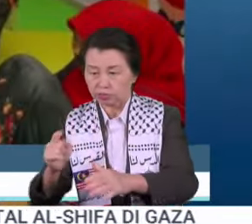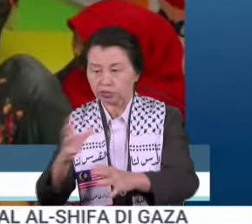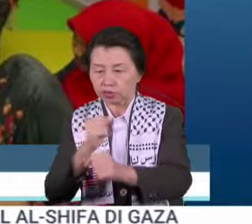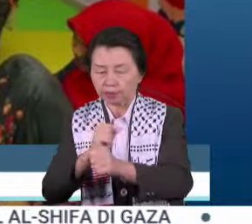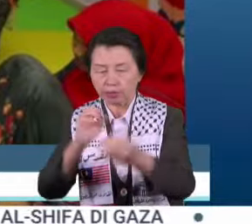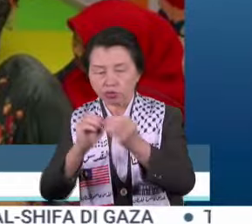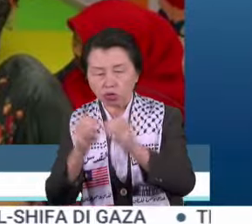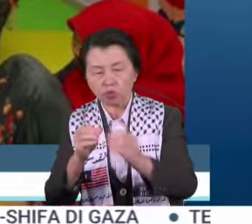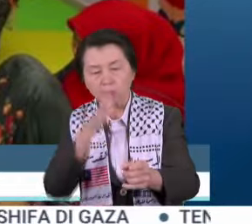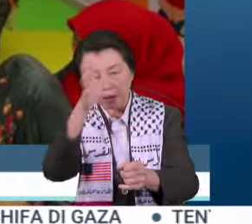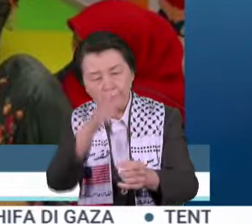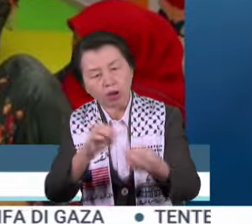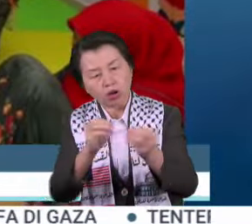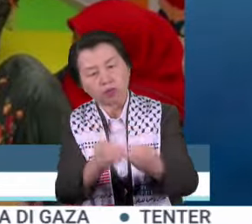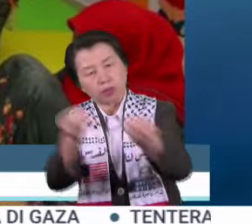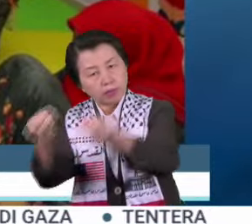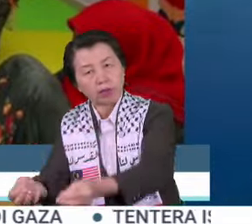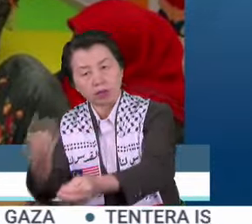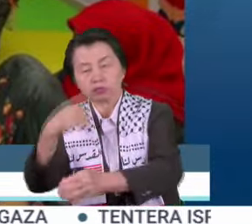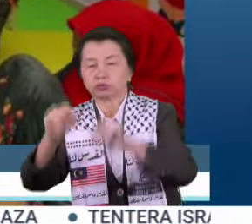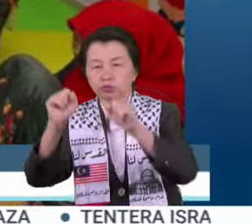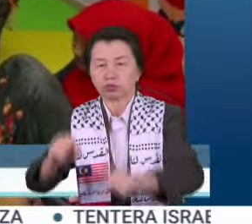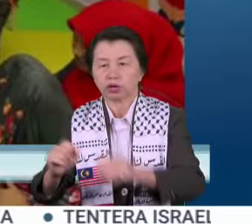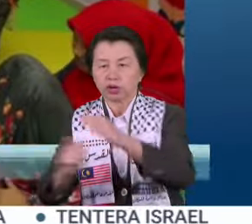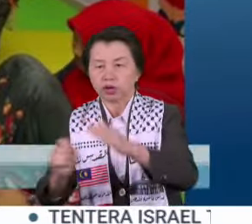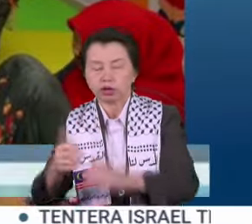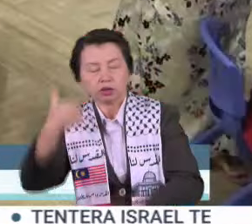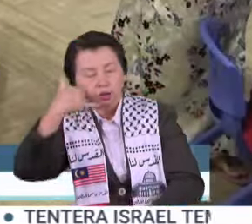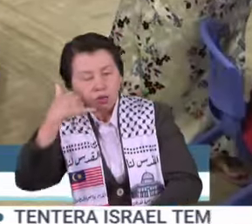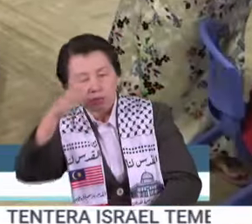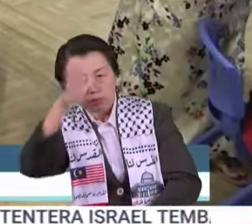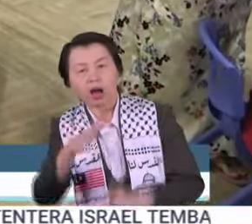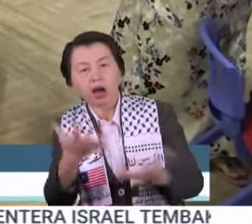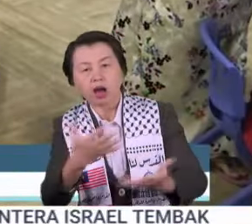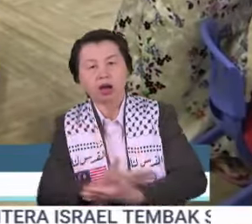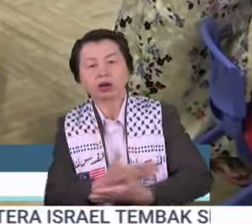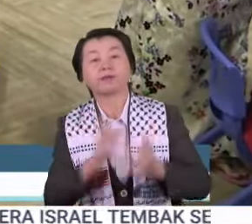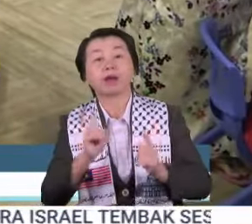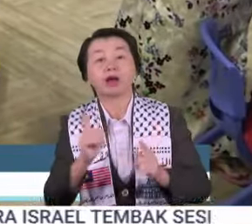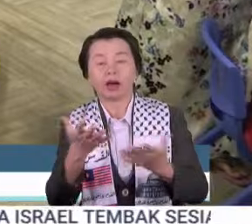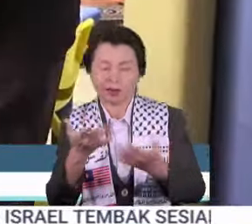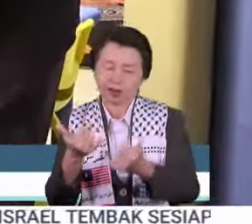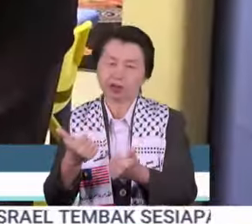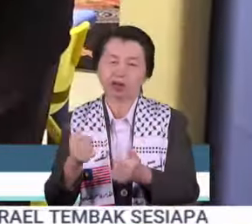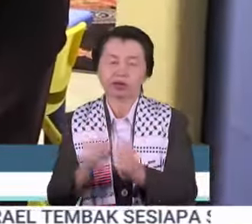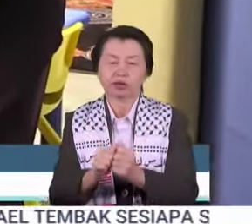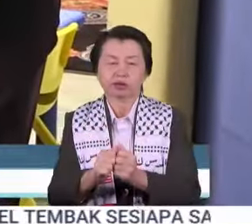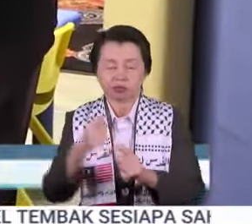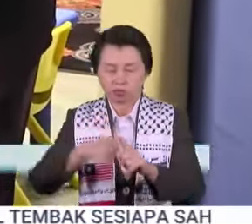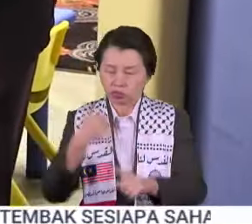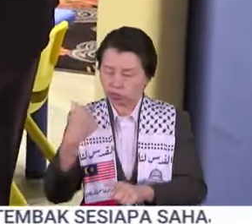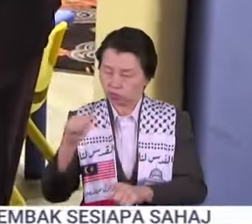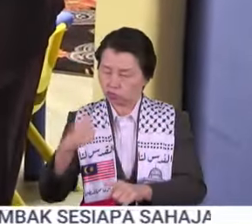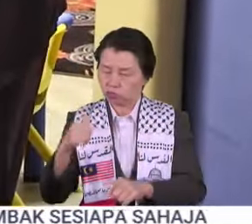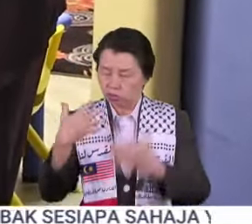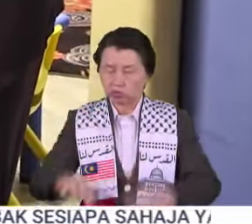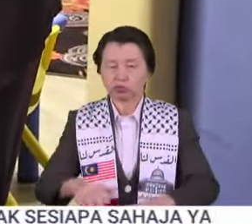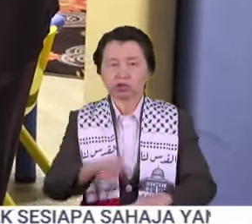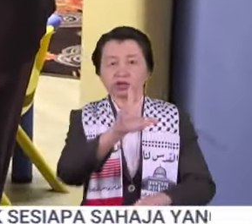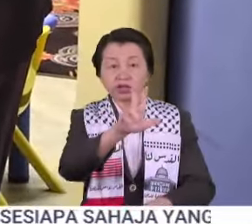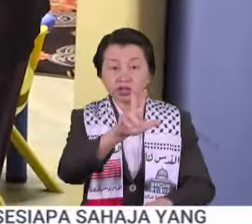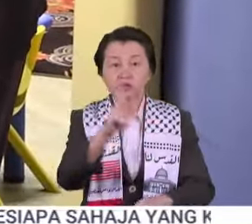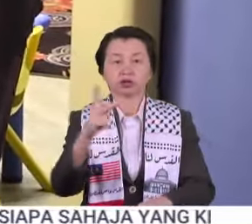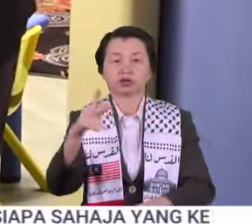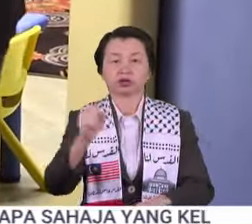mendapatkan nombor telefon kecemasan bagi membolehkan taskar menghubungi ahli keluarga terdekat setakat Oktober lepas sejumlah tiga